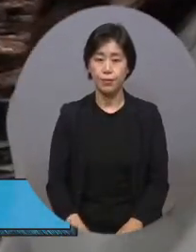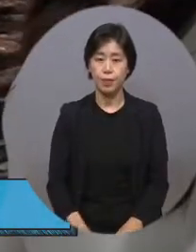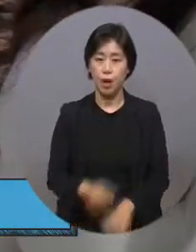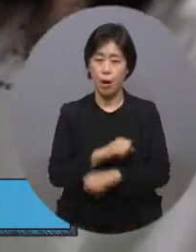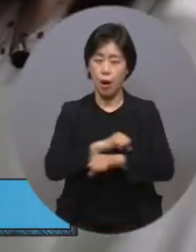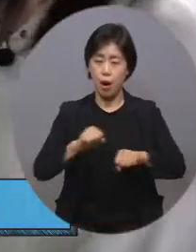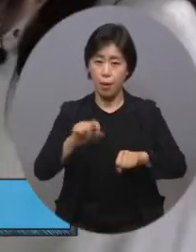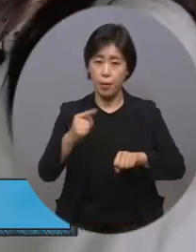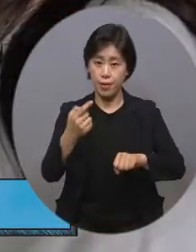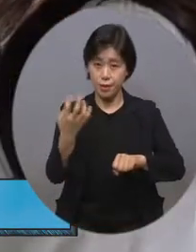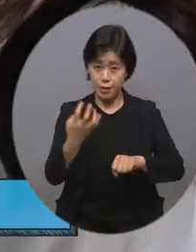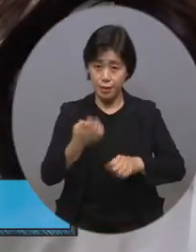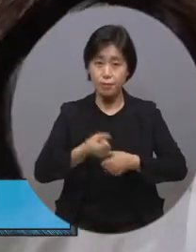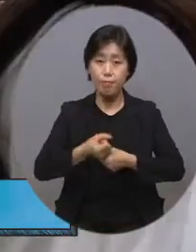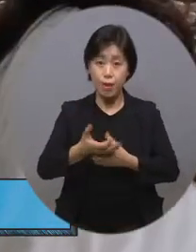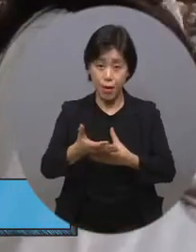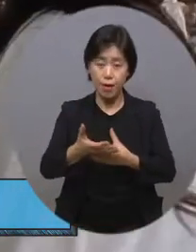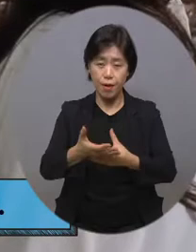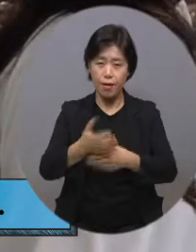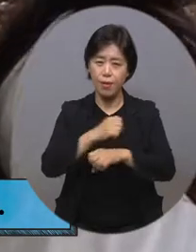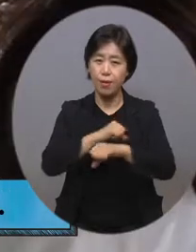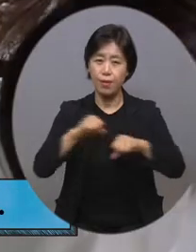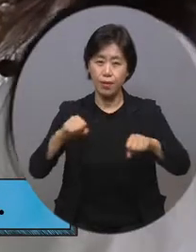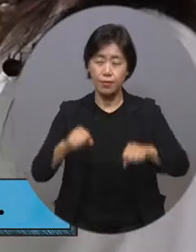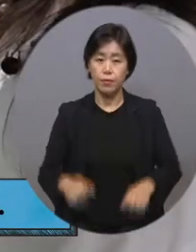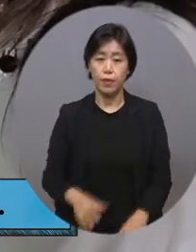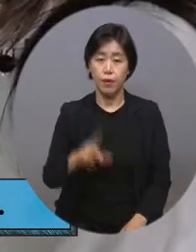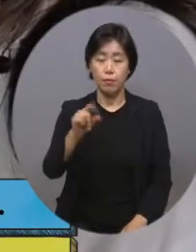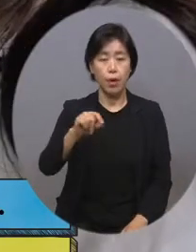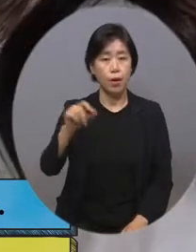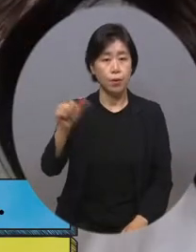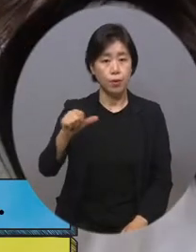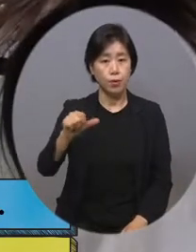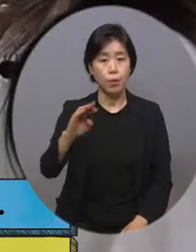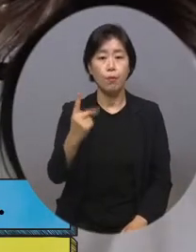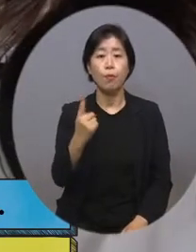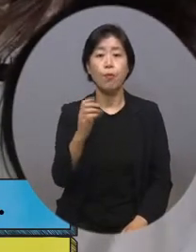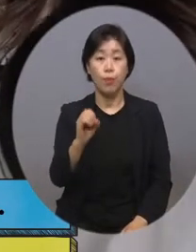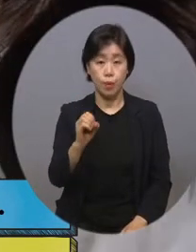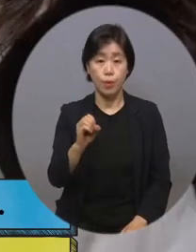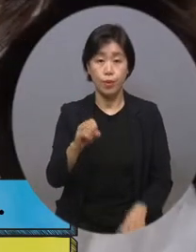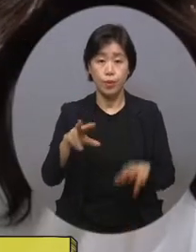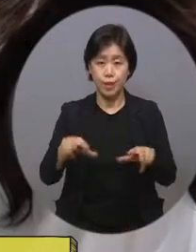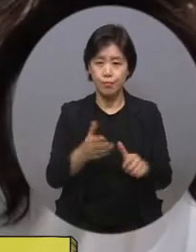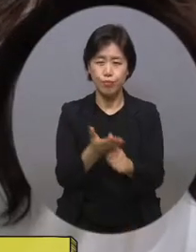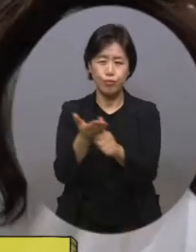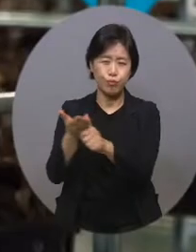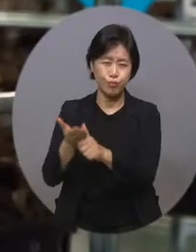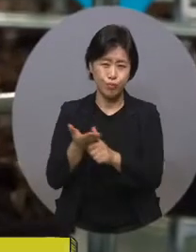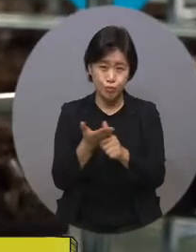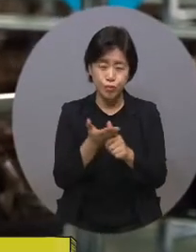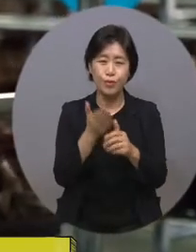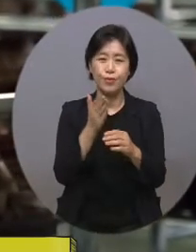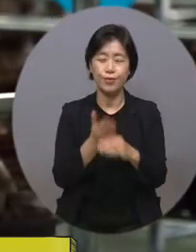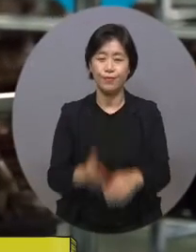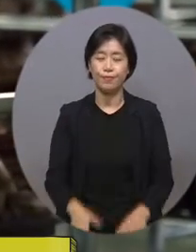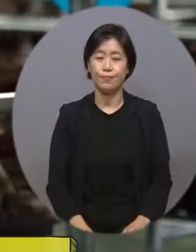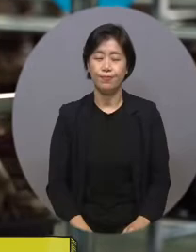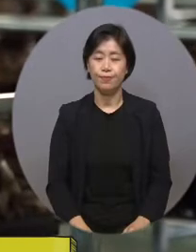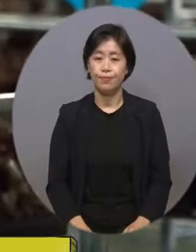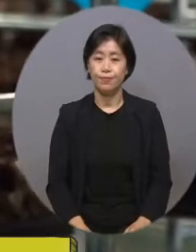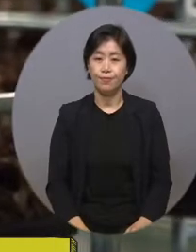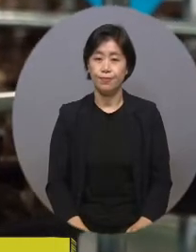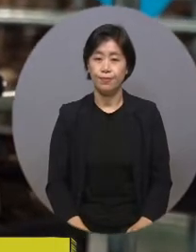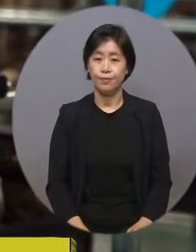140평 규모로 표고버섯 배지가 15,000봉이 지금 입장이 되어서 자라고 있습니다. 예. 그러면 지금